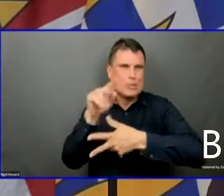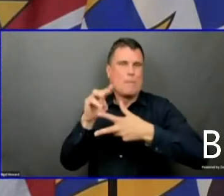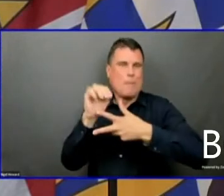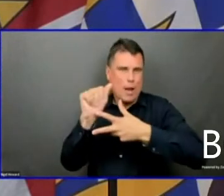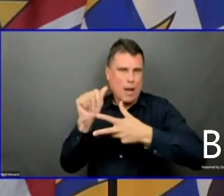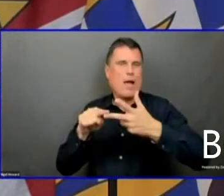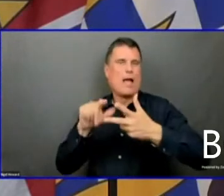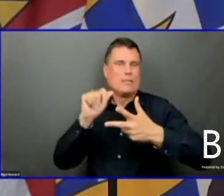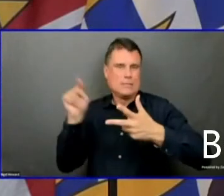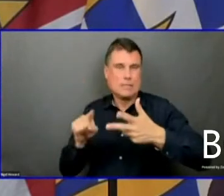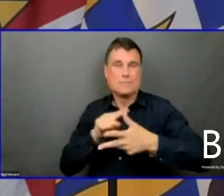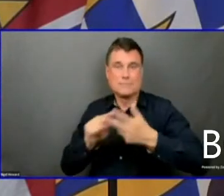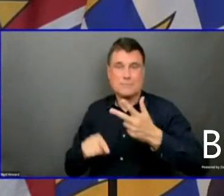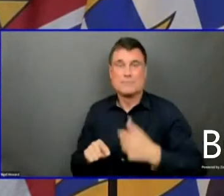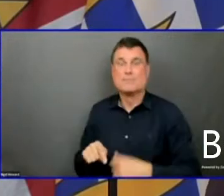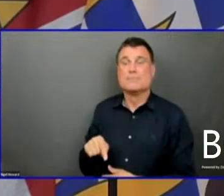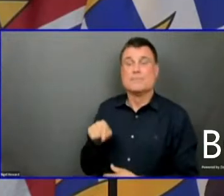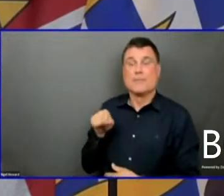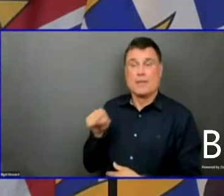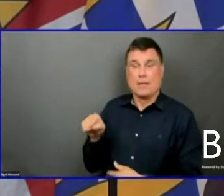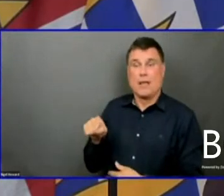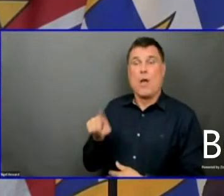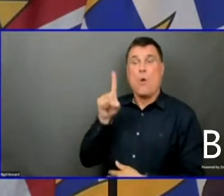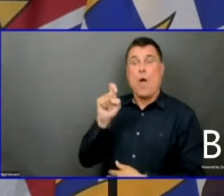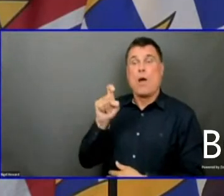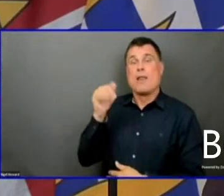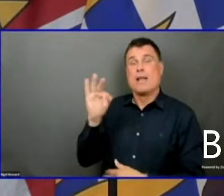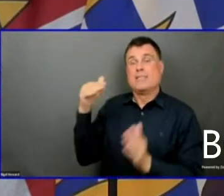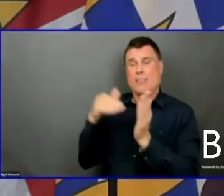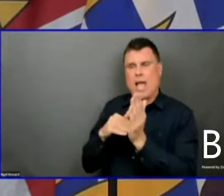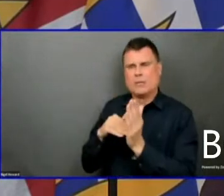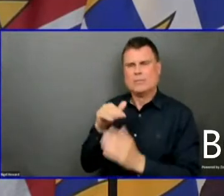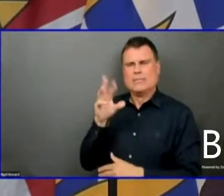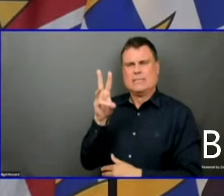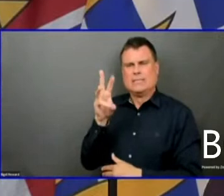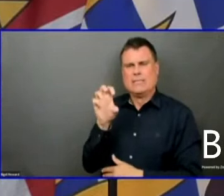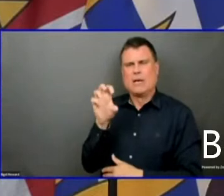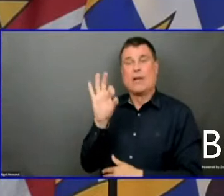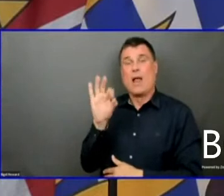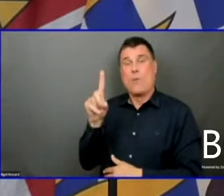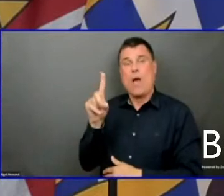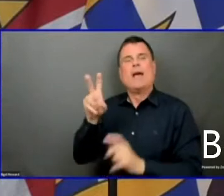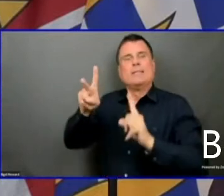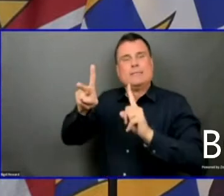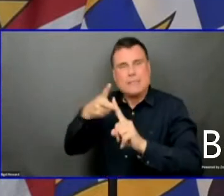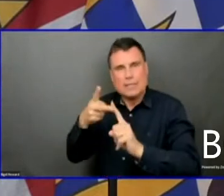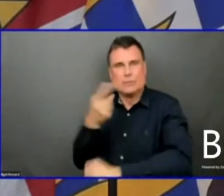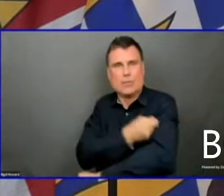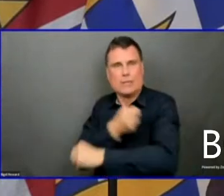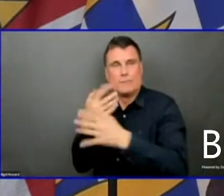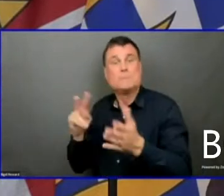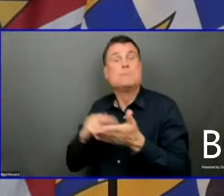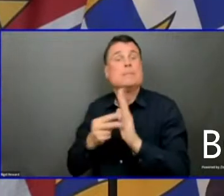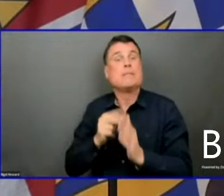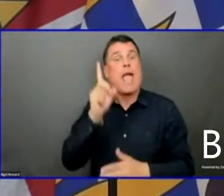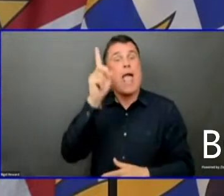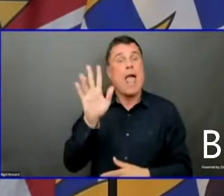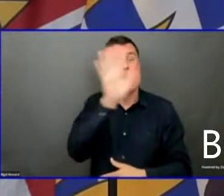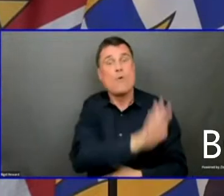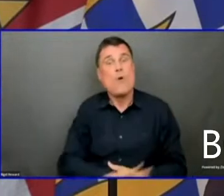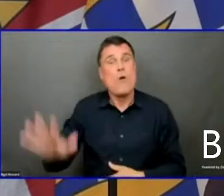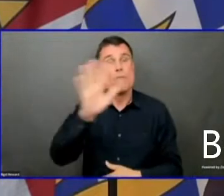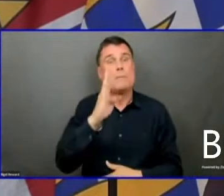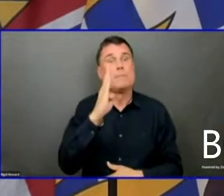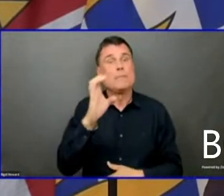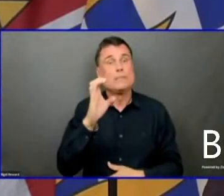，2335513人这个疫苗那么也就是说一半个人以上